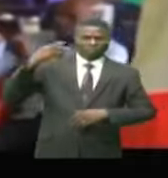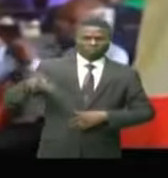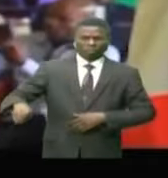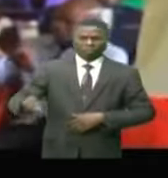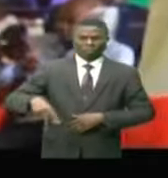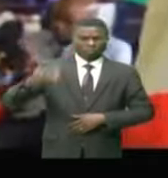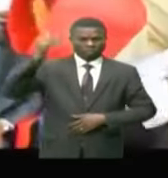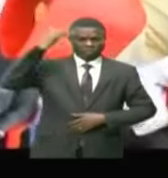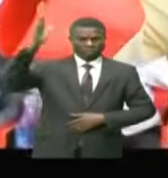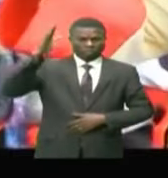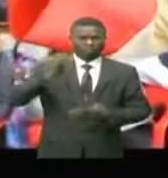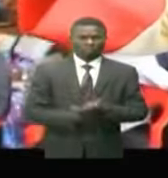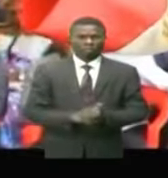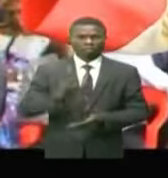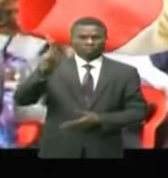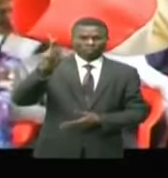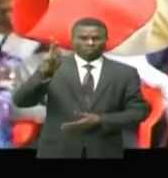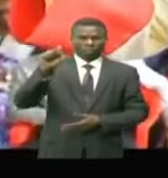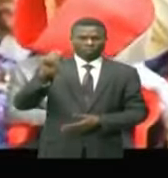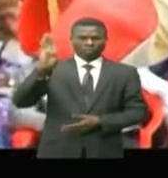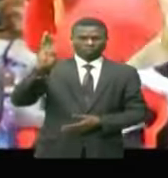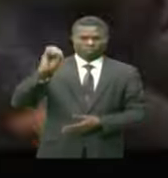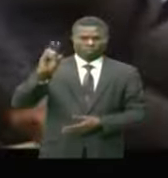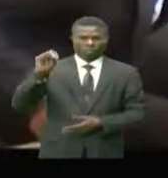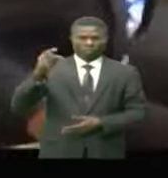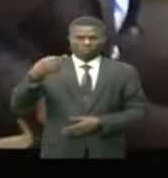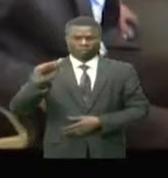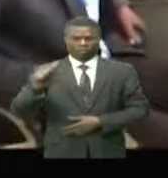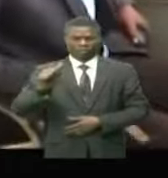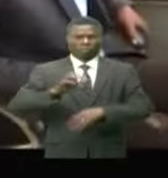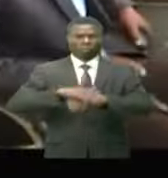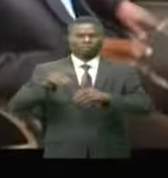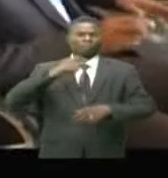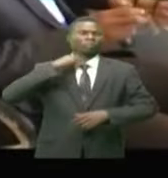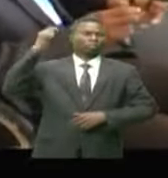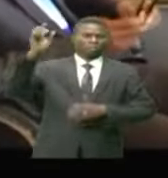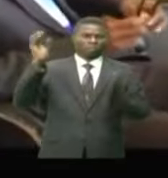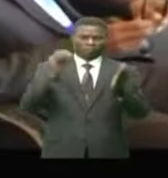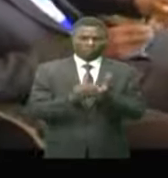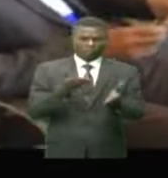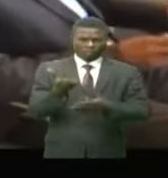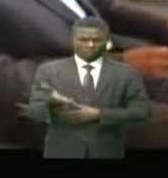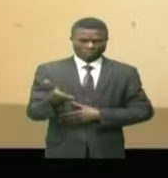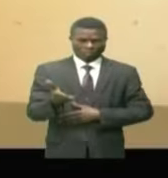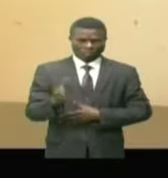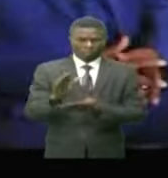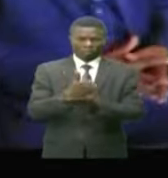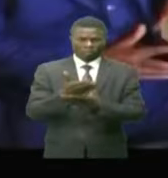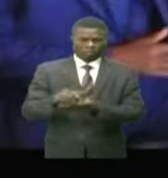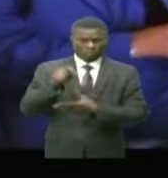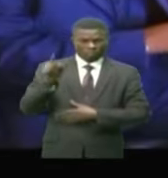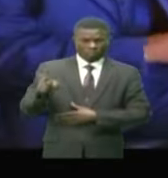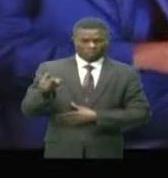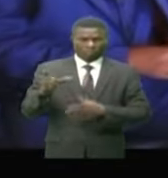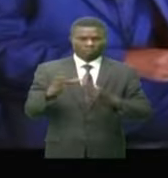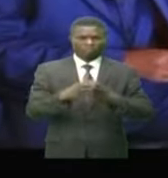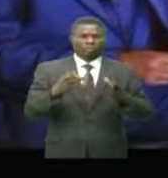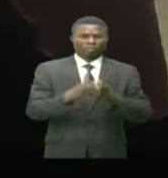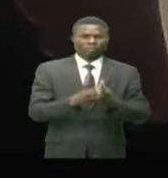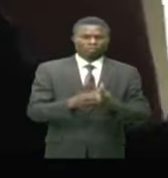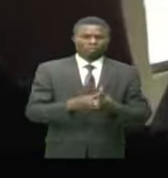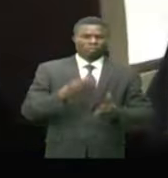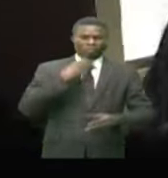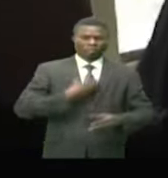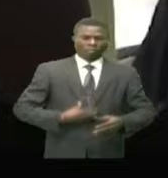Kabongo Kamai Jean a renouvelé son serment après la cérémonie de remise et reprise. Entre ce dernier et